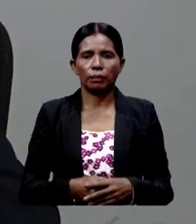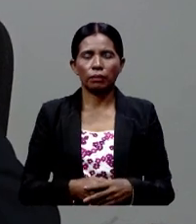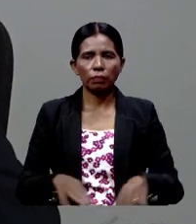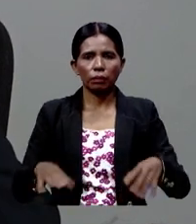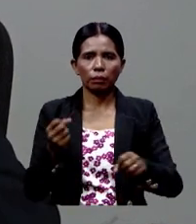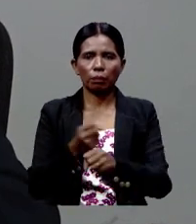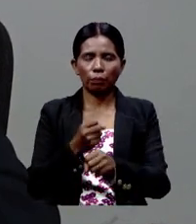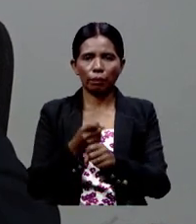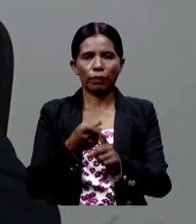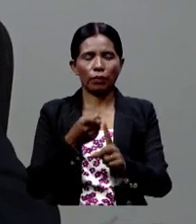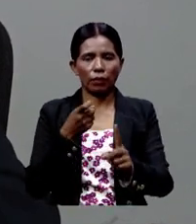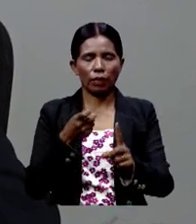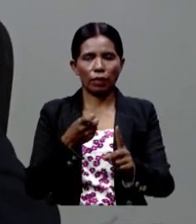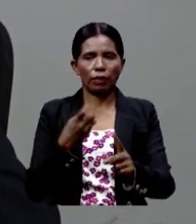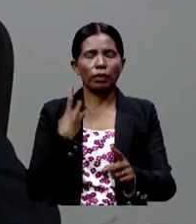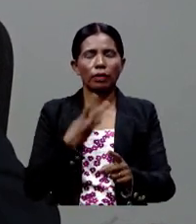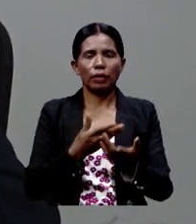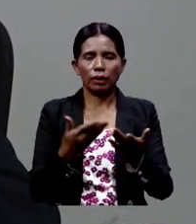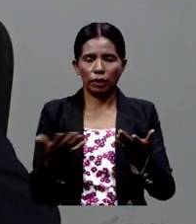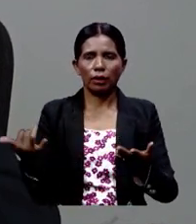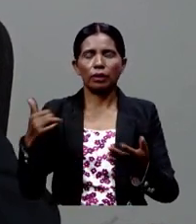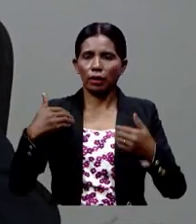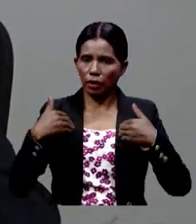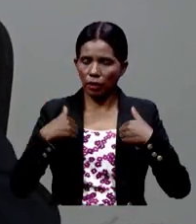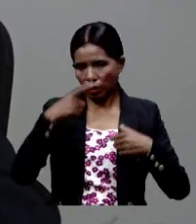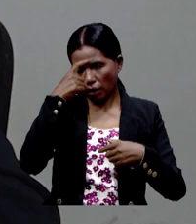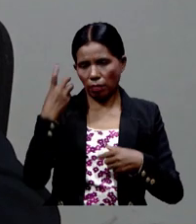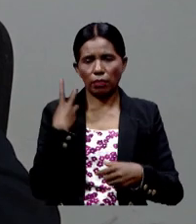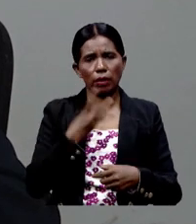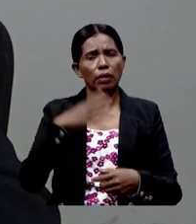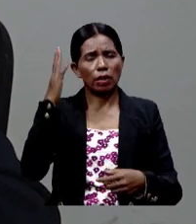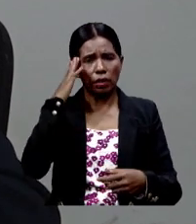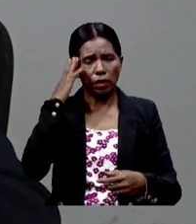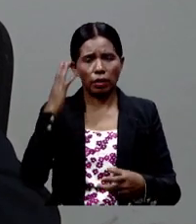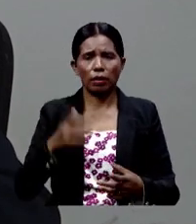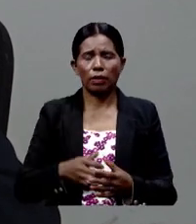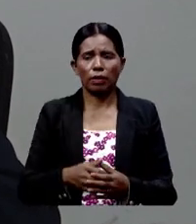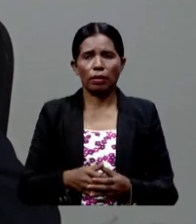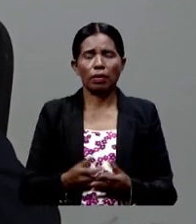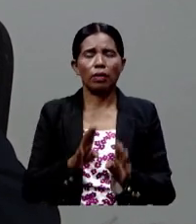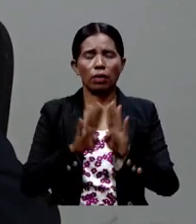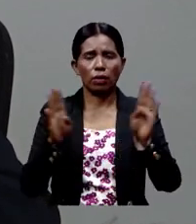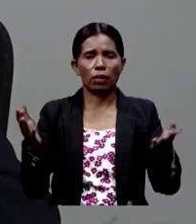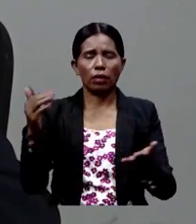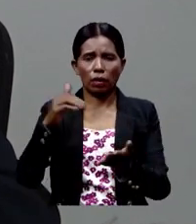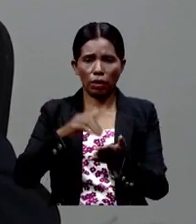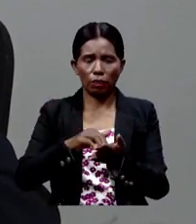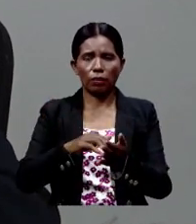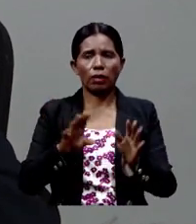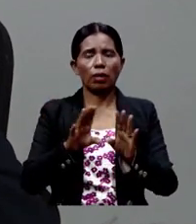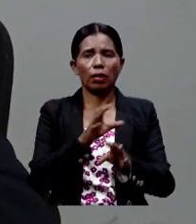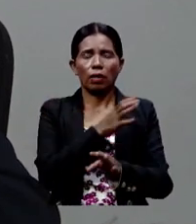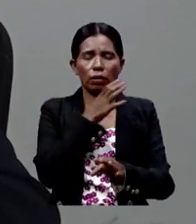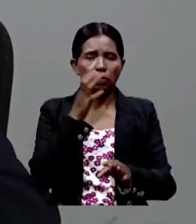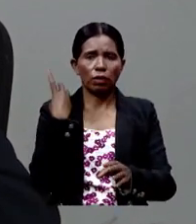Sforzi da maklusi equipamentos ne beia tamba itatene ato reativa áreas agrícolas serne te precisa